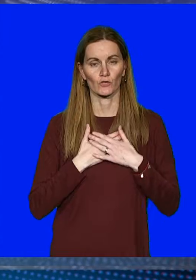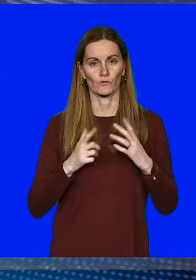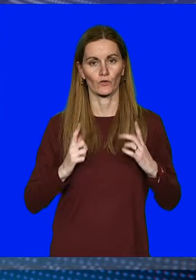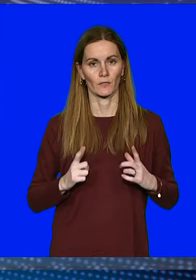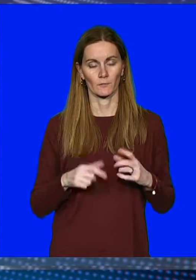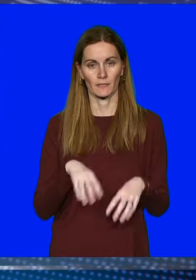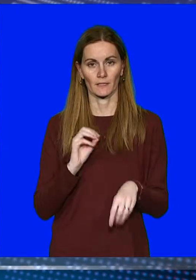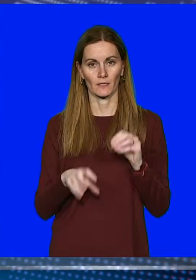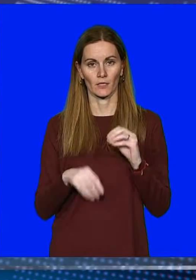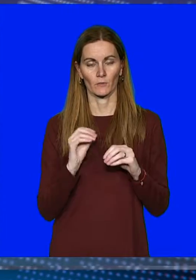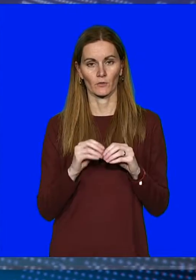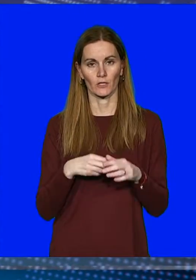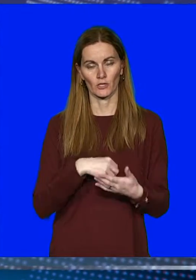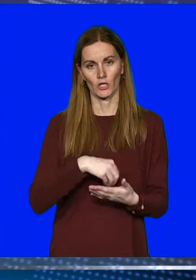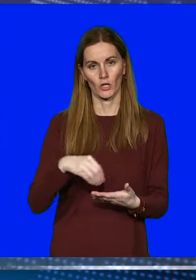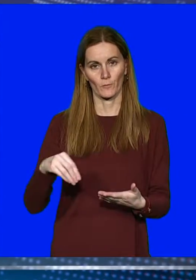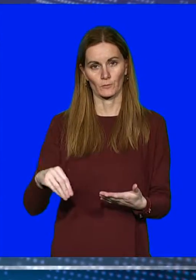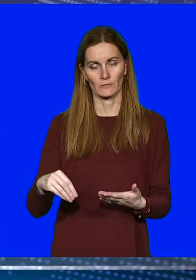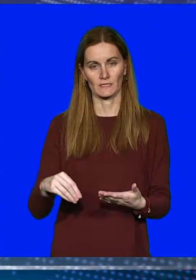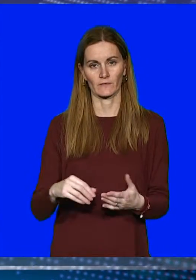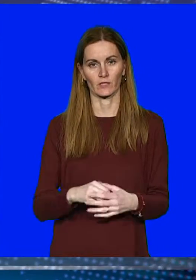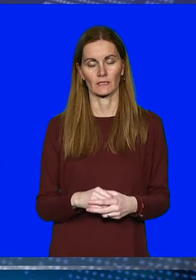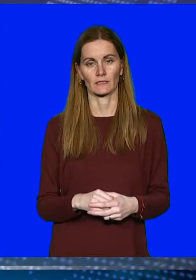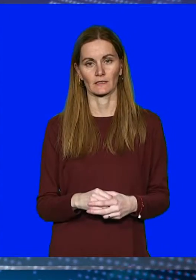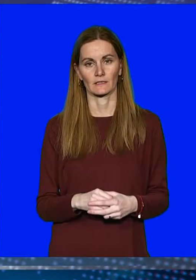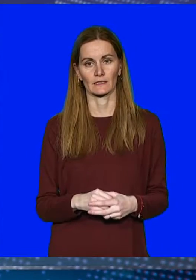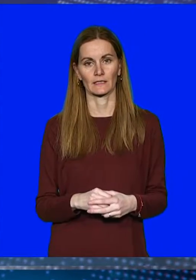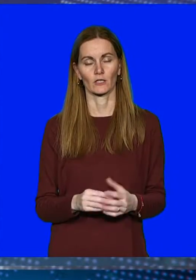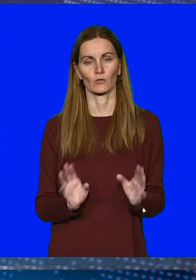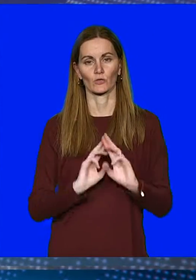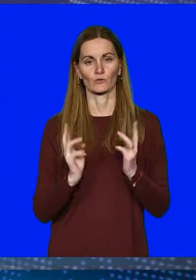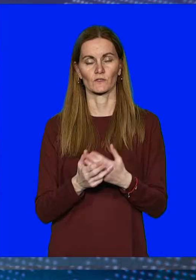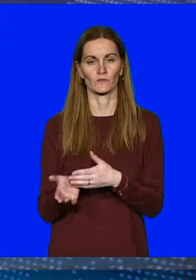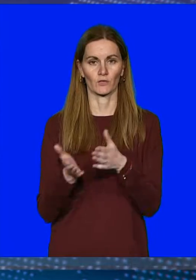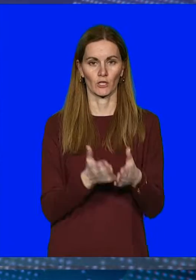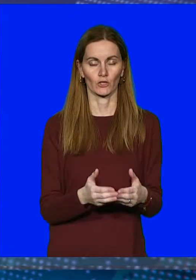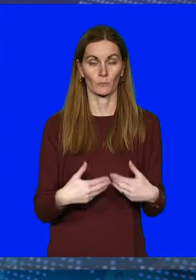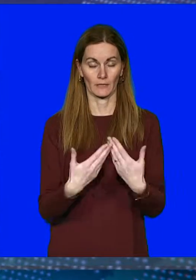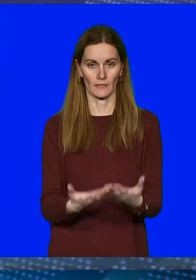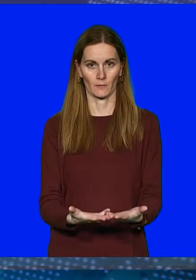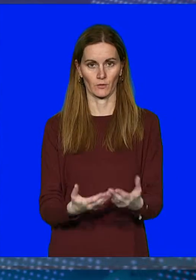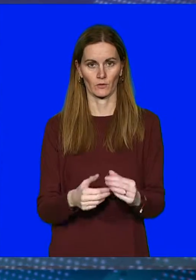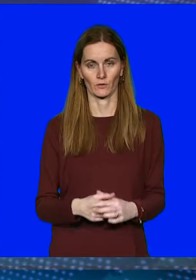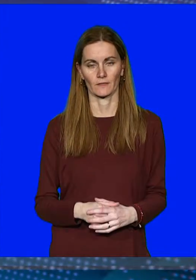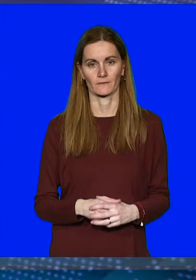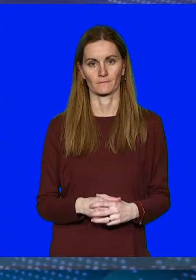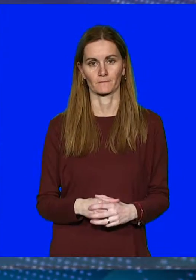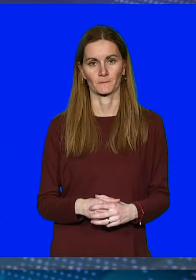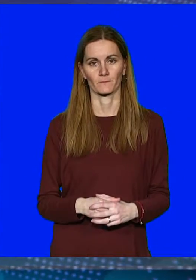pronašao i zadovoljno i ispunjeno nastavio potpisivati brojne primjerke knjige koju su svi prisutni dobili na